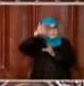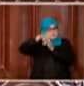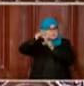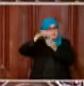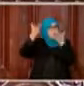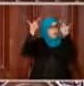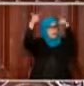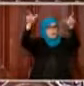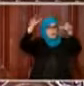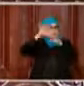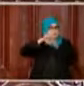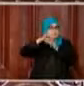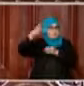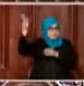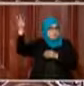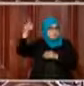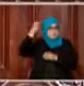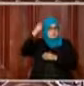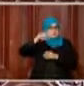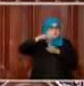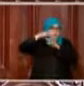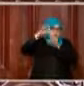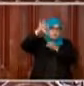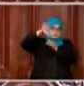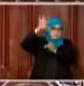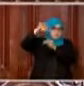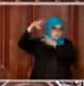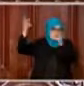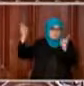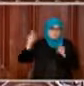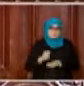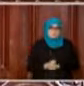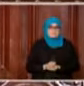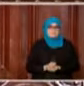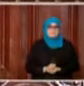حرية، من ارتأى اختياره.